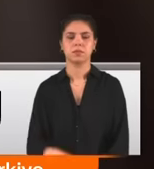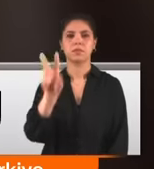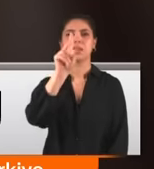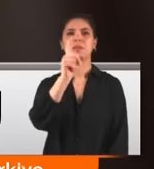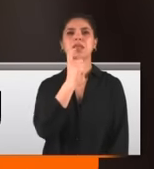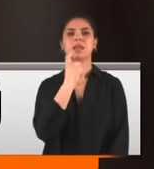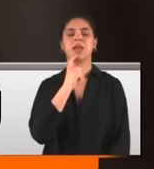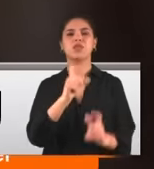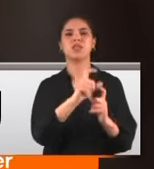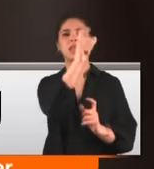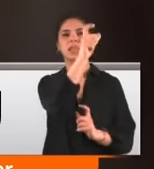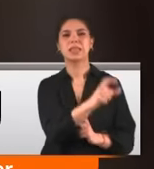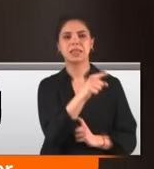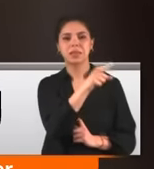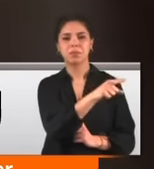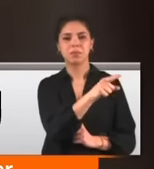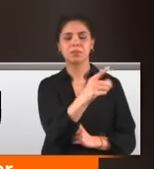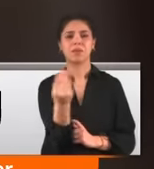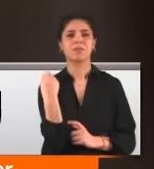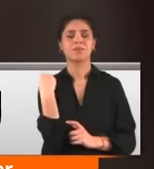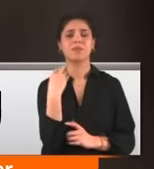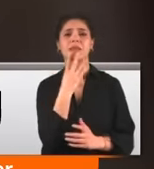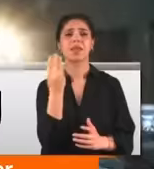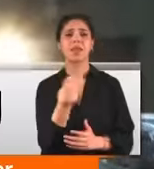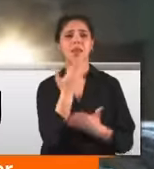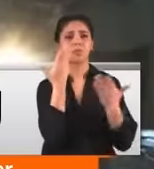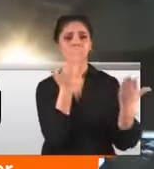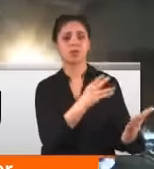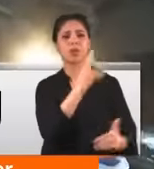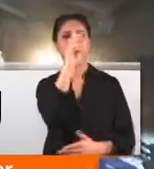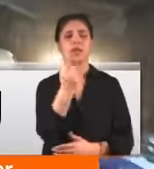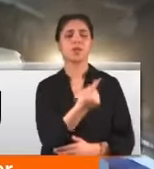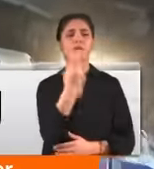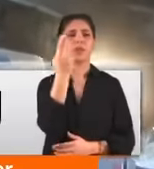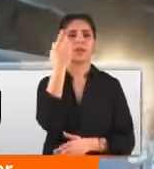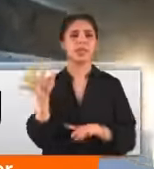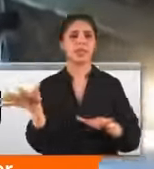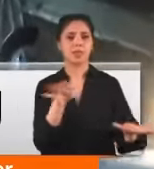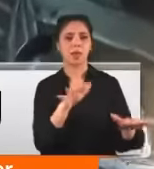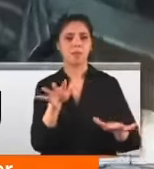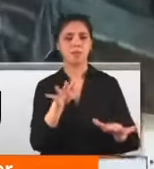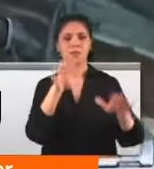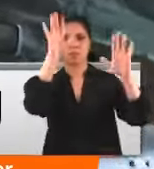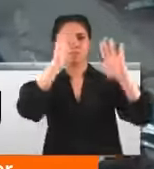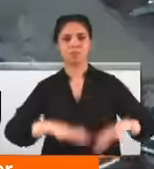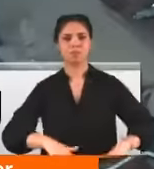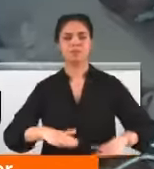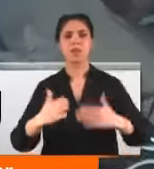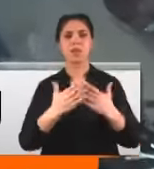...21 yaşındaki Simay Atlı daha hayatının baharındaydı. 7,7 büyüklüğündeki depremde yerle bir